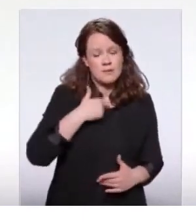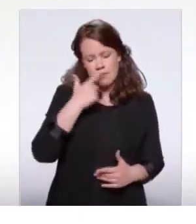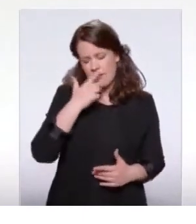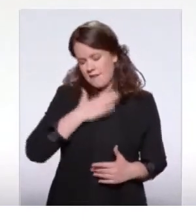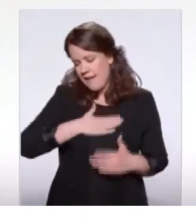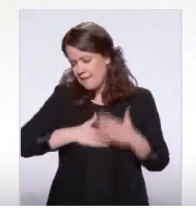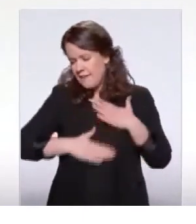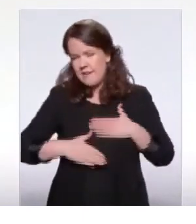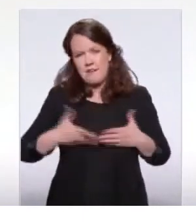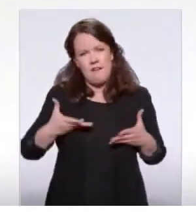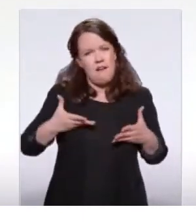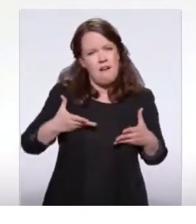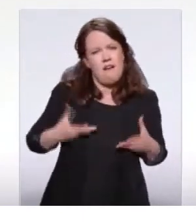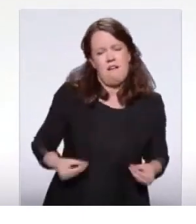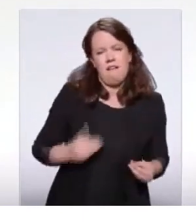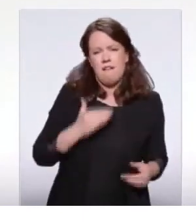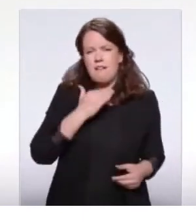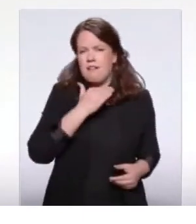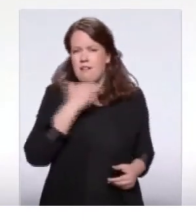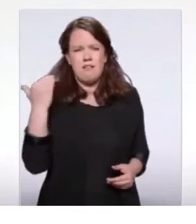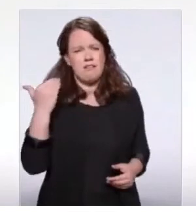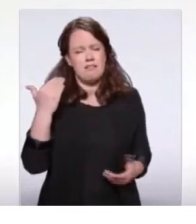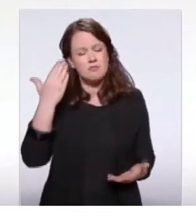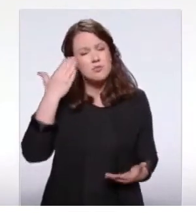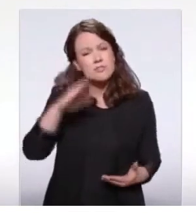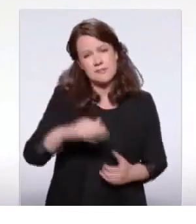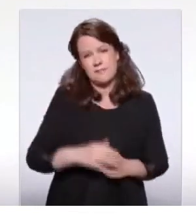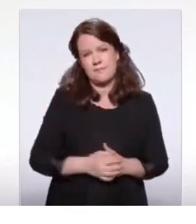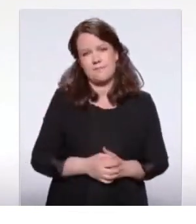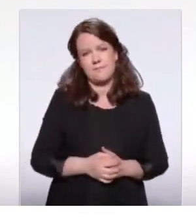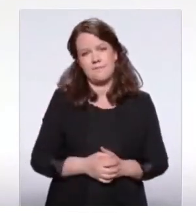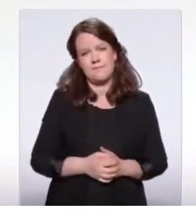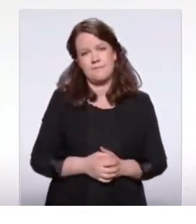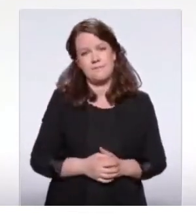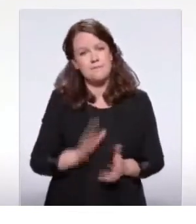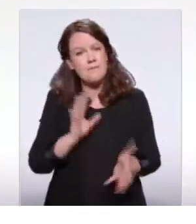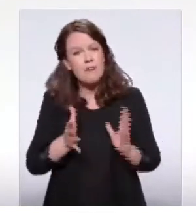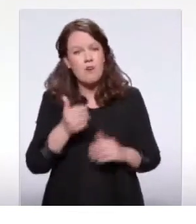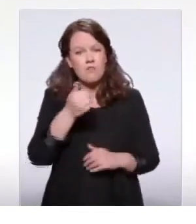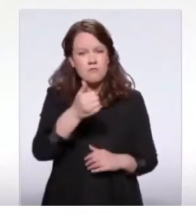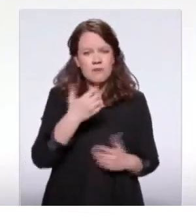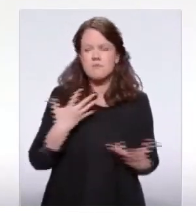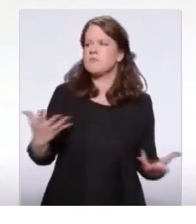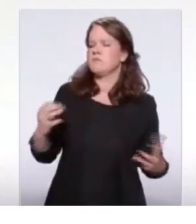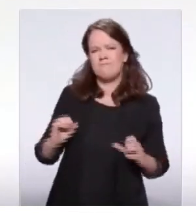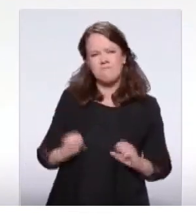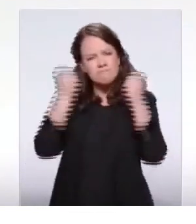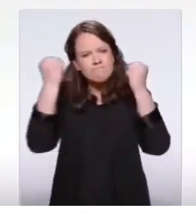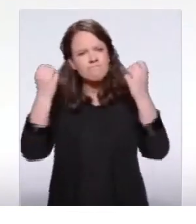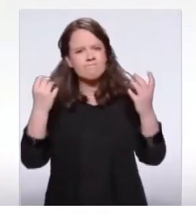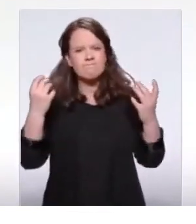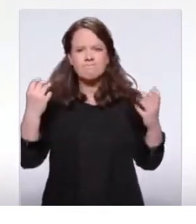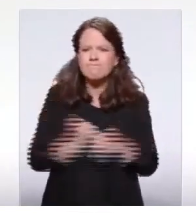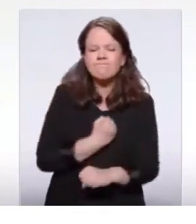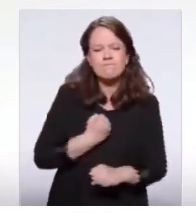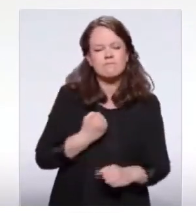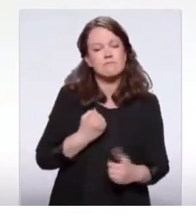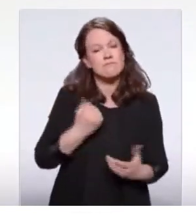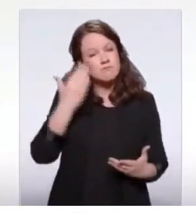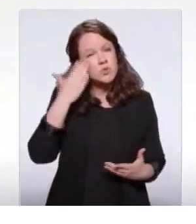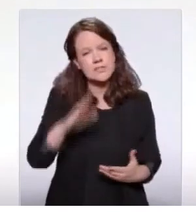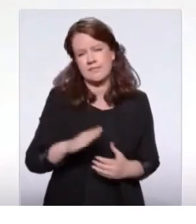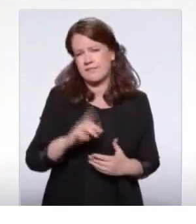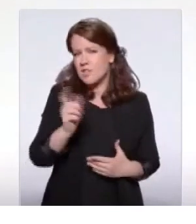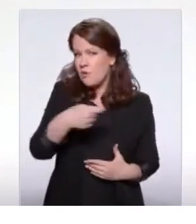fatigue. Je sais qu'il y a aussi parfois de l'énervement, de l'emportement, et c'est bien normal. Je sais qu'à